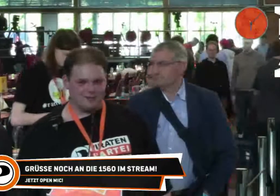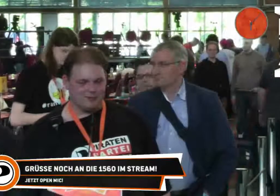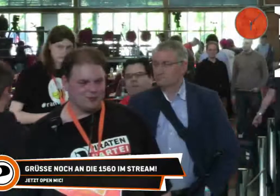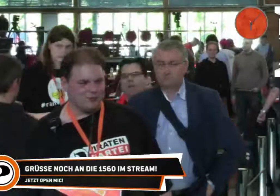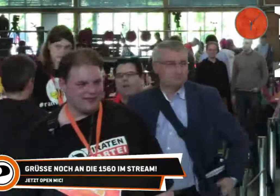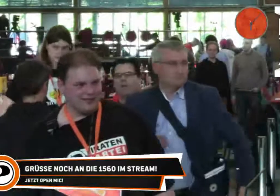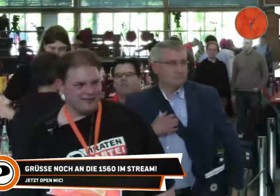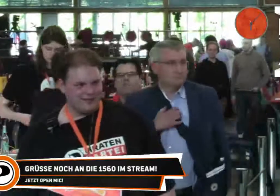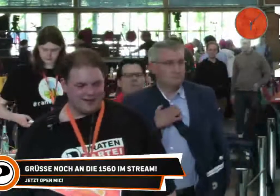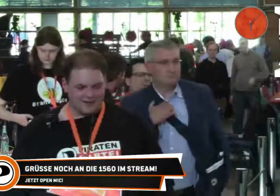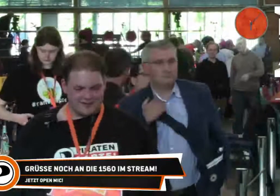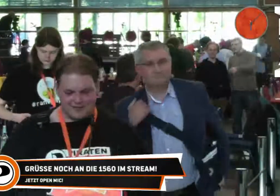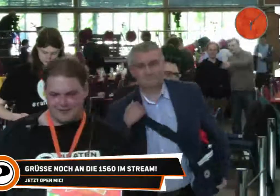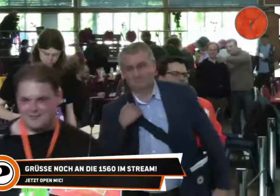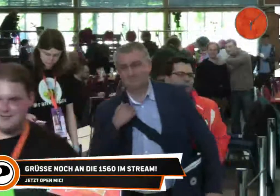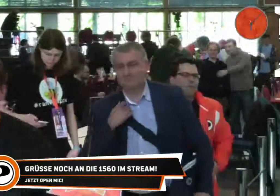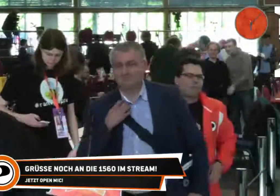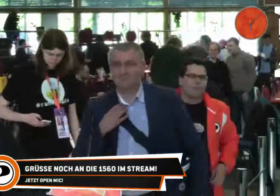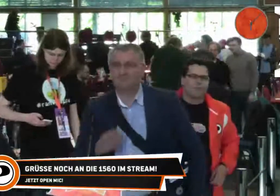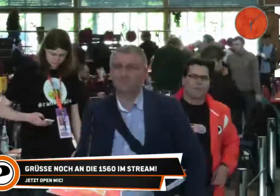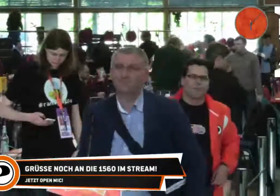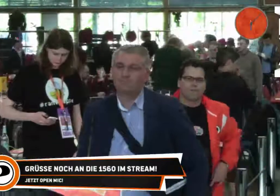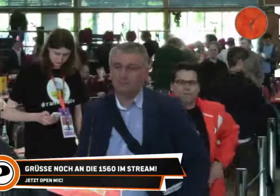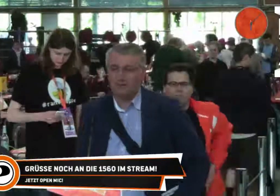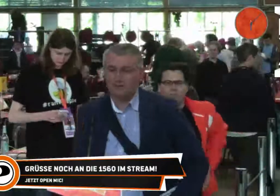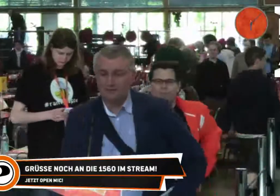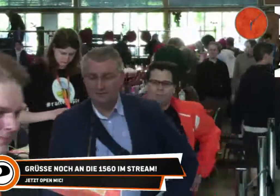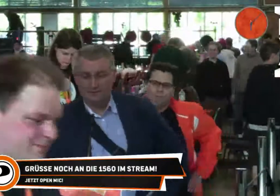vom Netzwerk und vom Strom beginnen vielen Dank